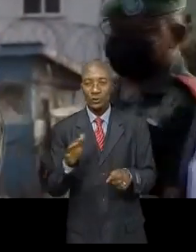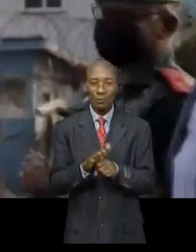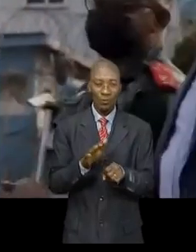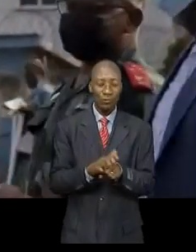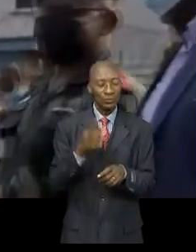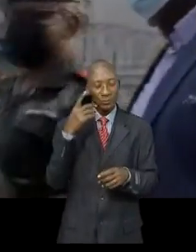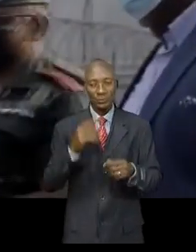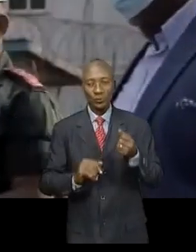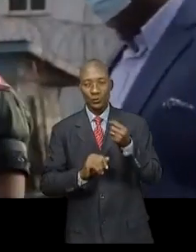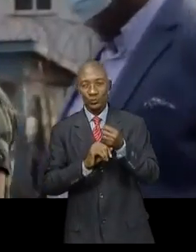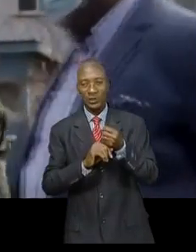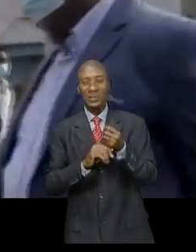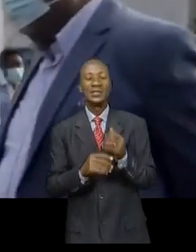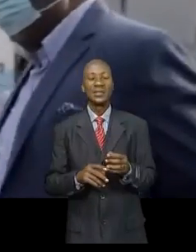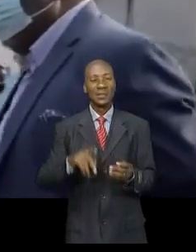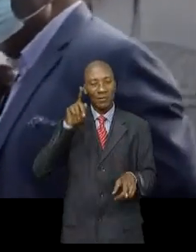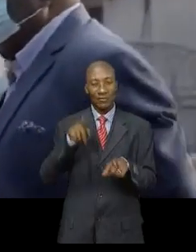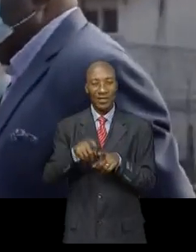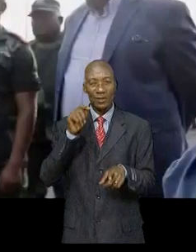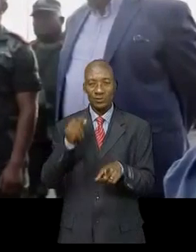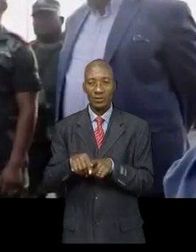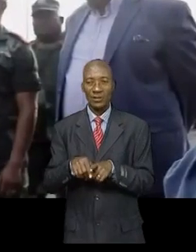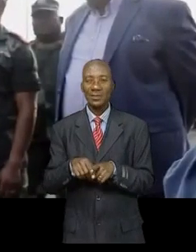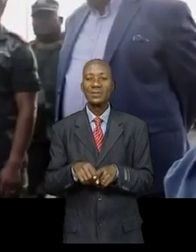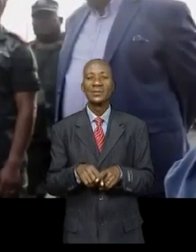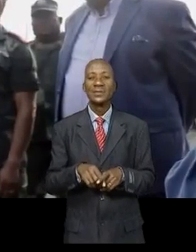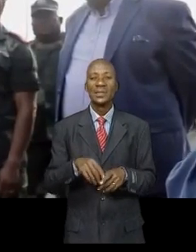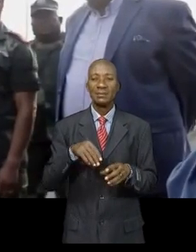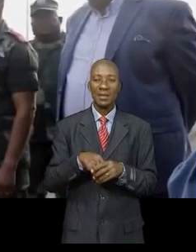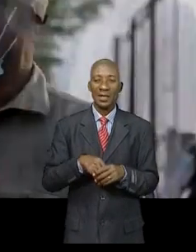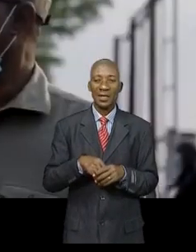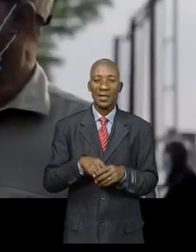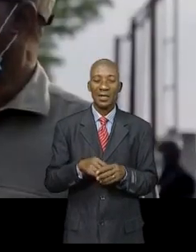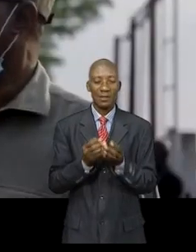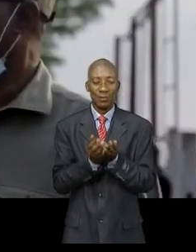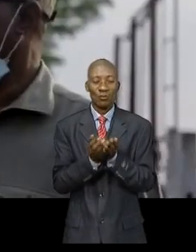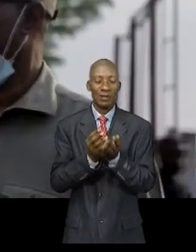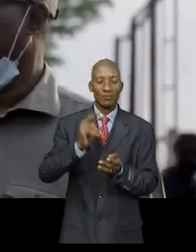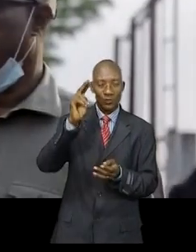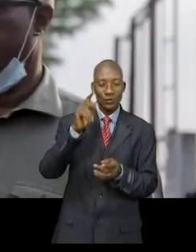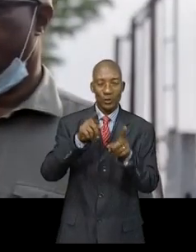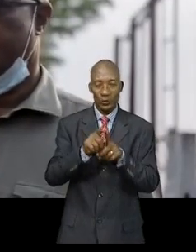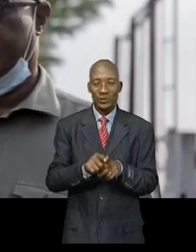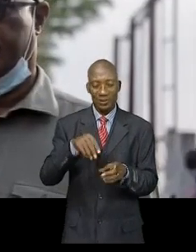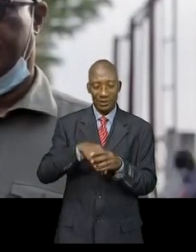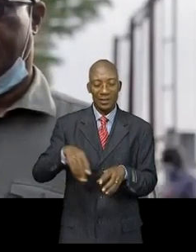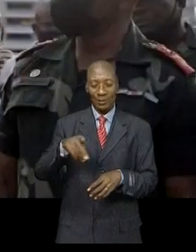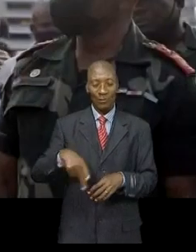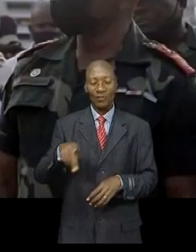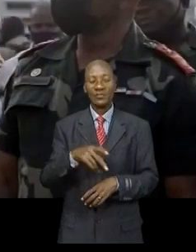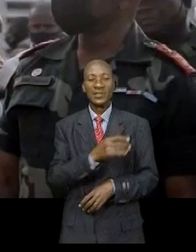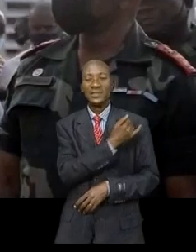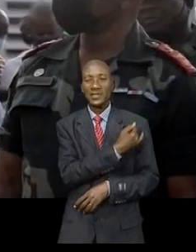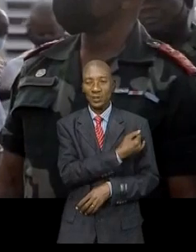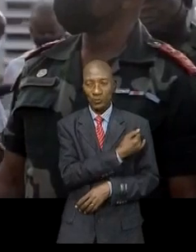dit-on, les habitants de la capitale, à travers l'association Banakin, que dirige Godard Motemona, vice-ministre des Mines, viennent